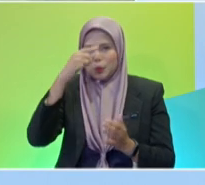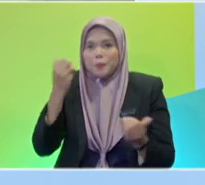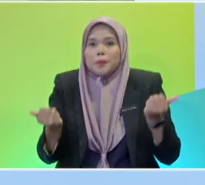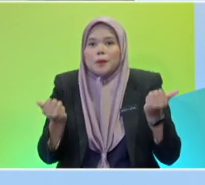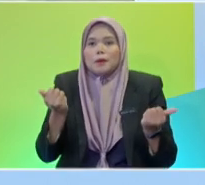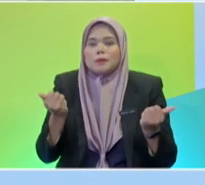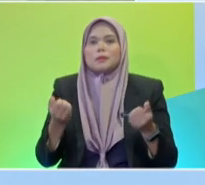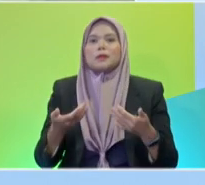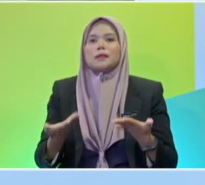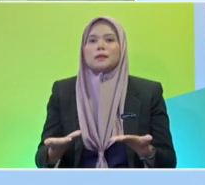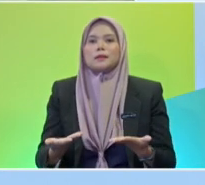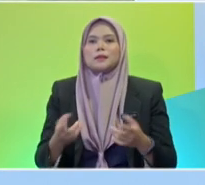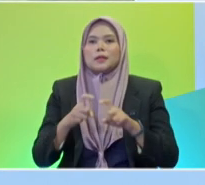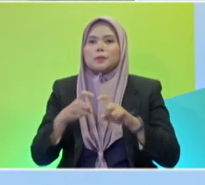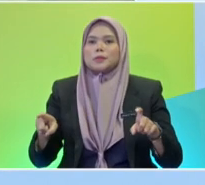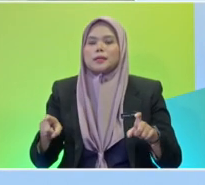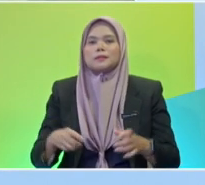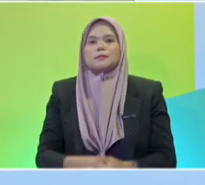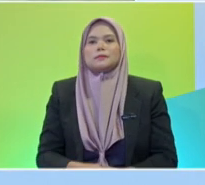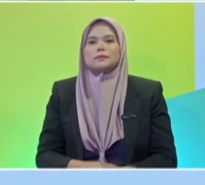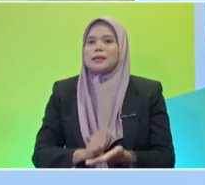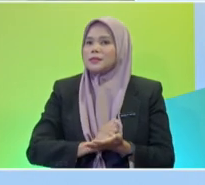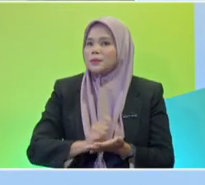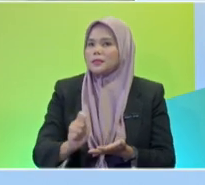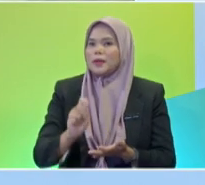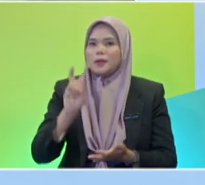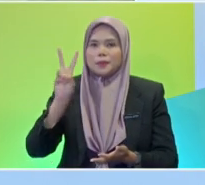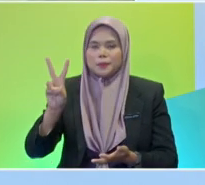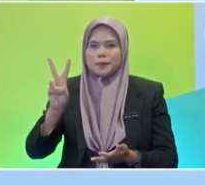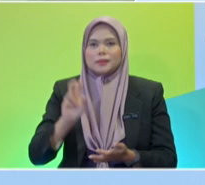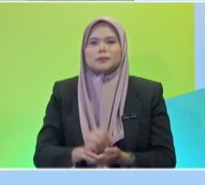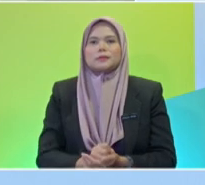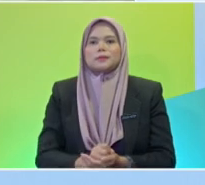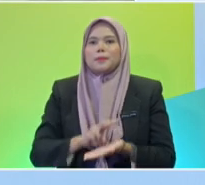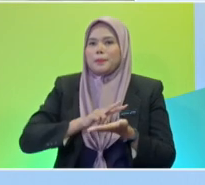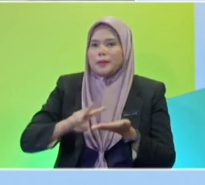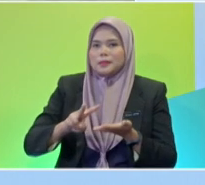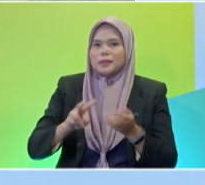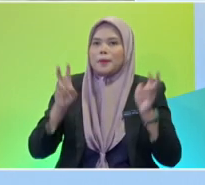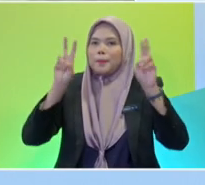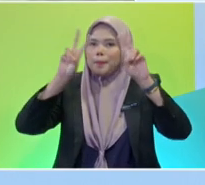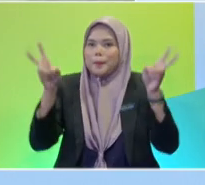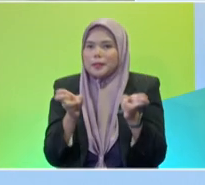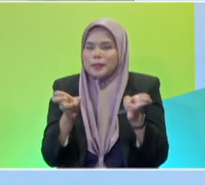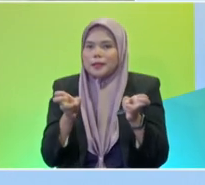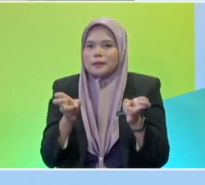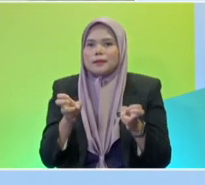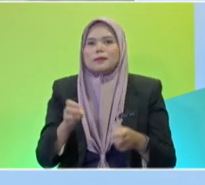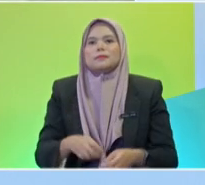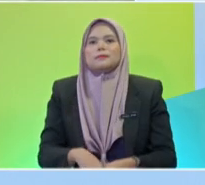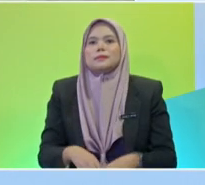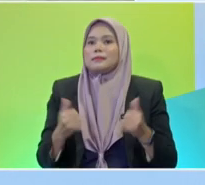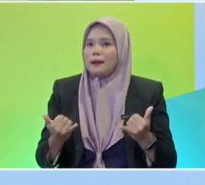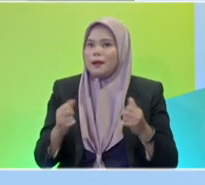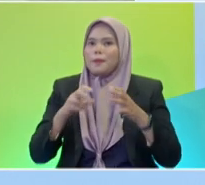keputusan Nah itu aktivitas yang pertama seterusnya activity kita yang kedua membaca petikan yang pertama kita baca gambar yang kedua